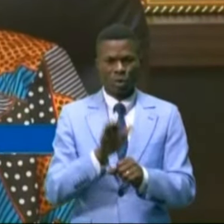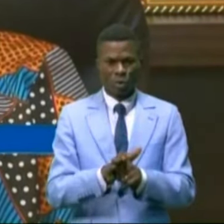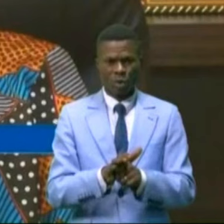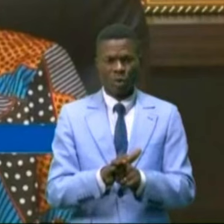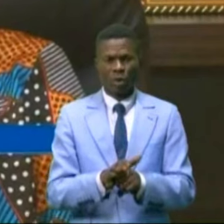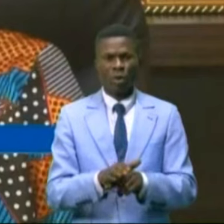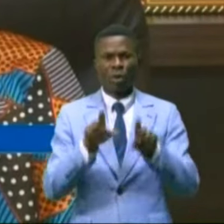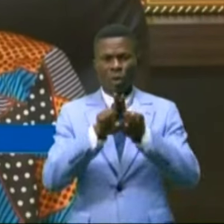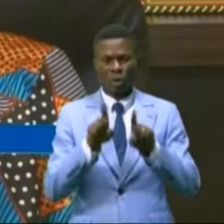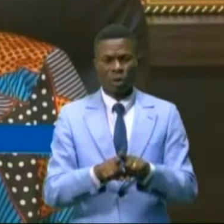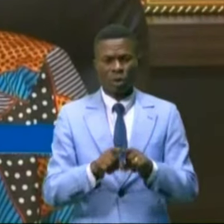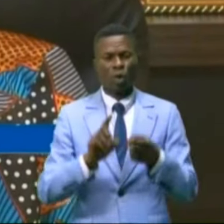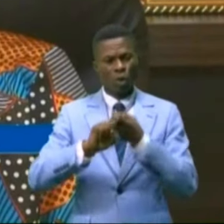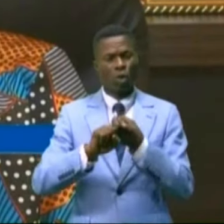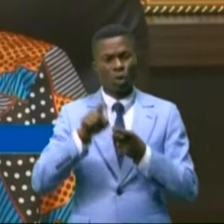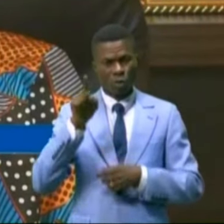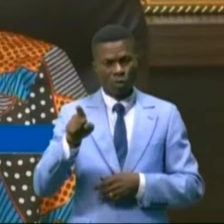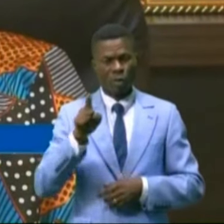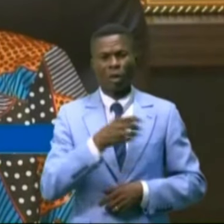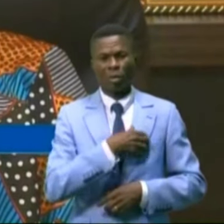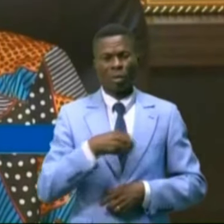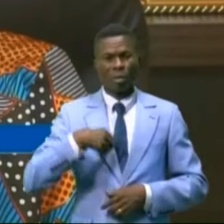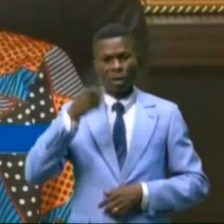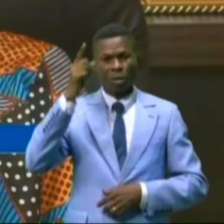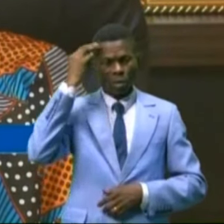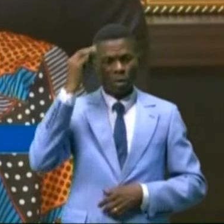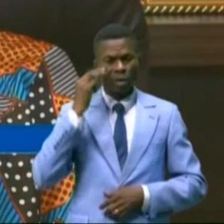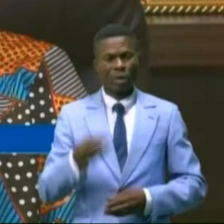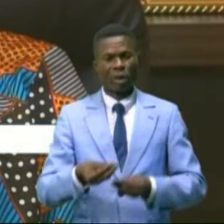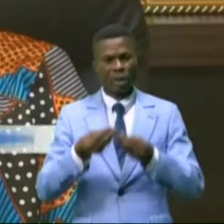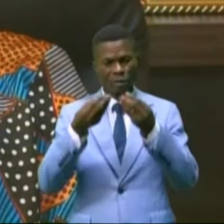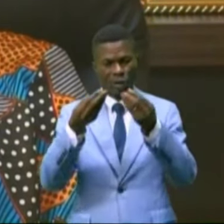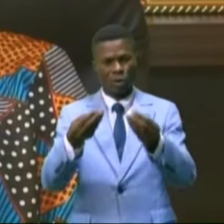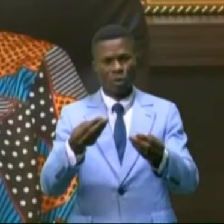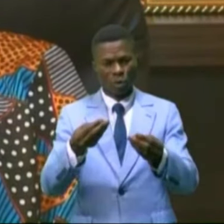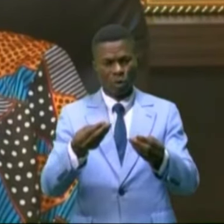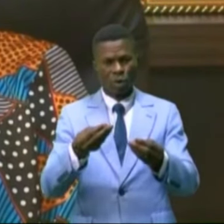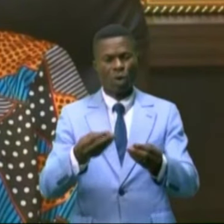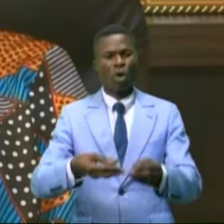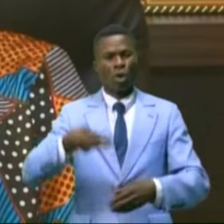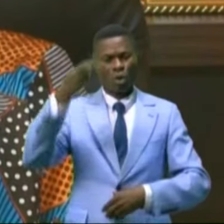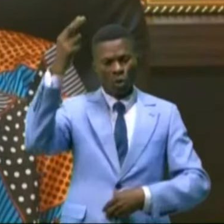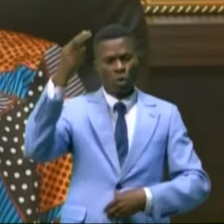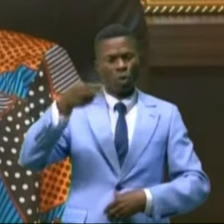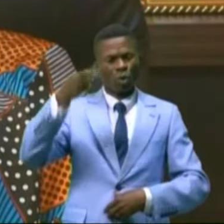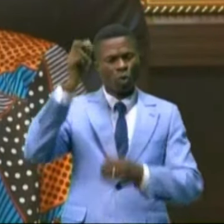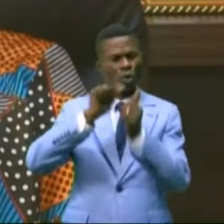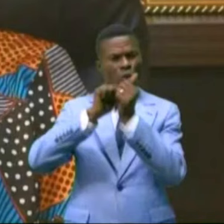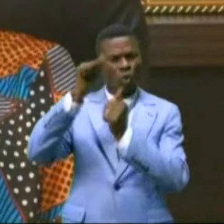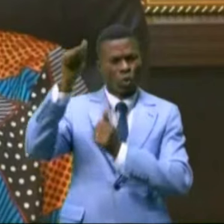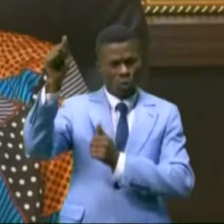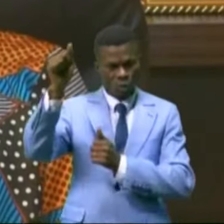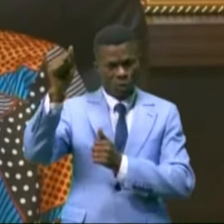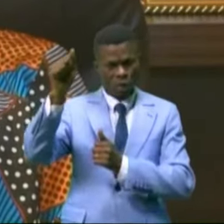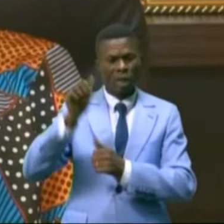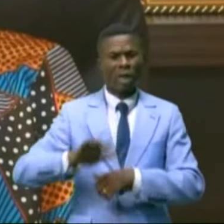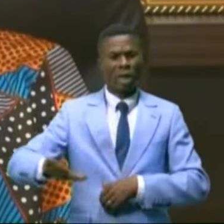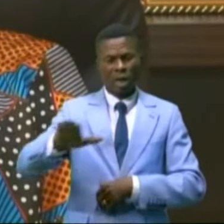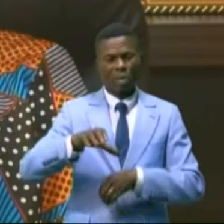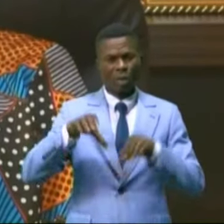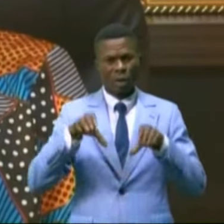a nous avons confiance en elle nous savons que elle va porter très haut et très loin ce